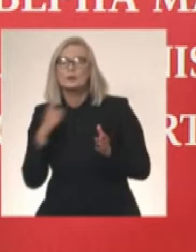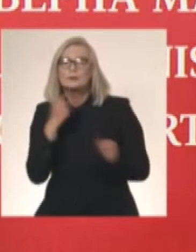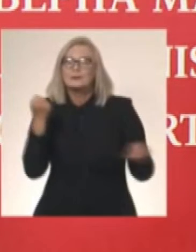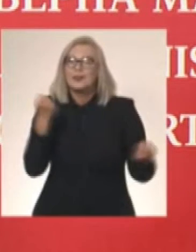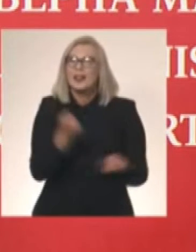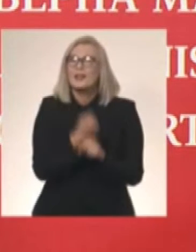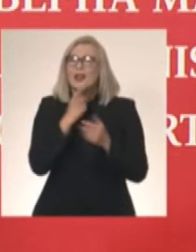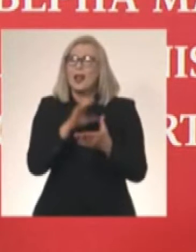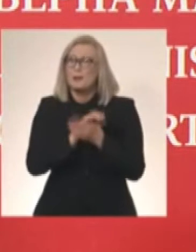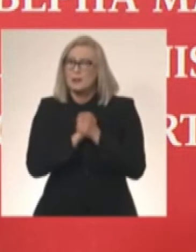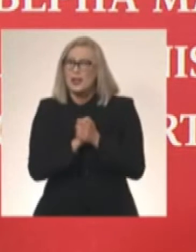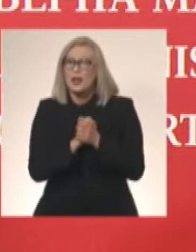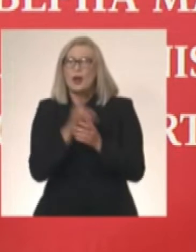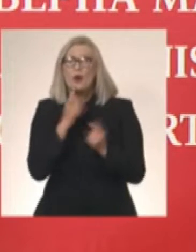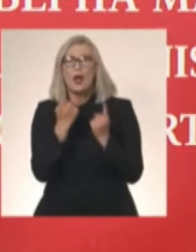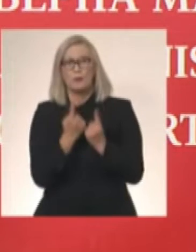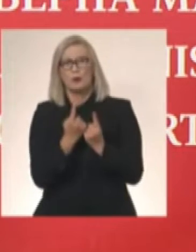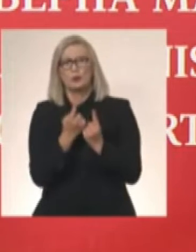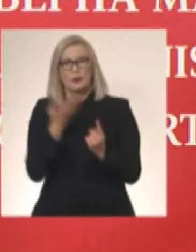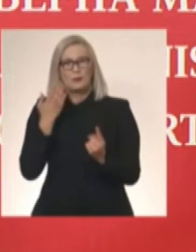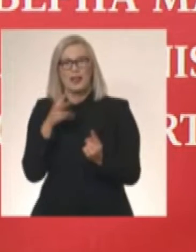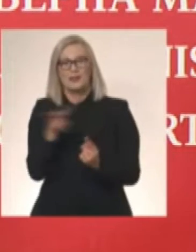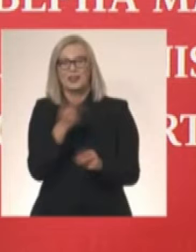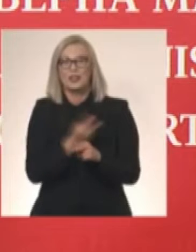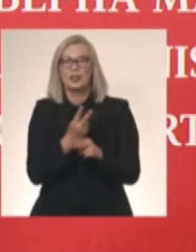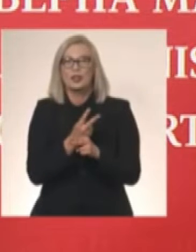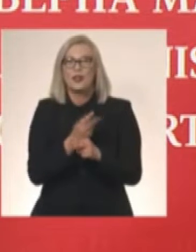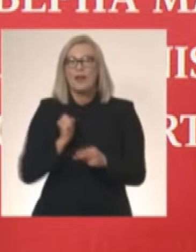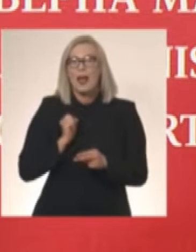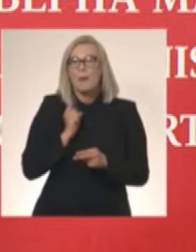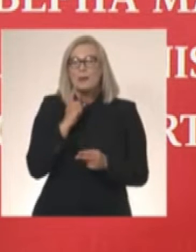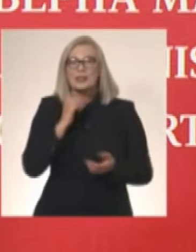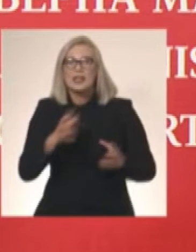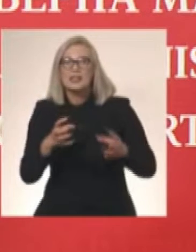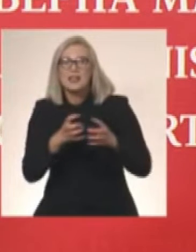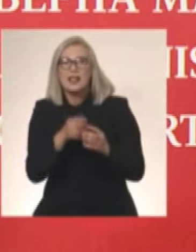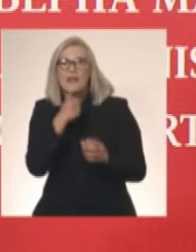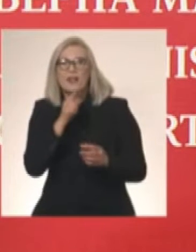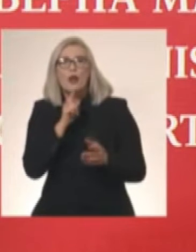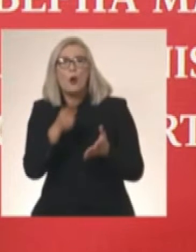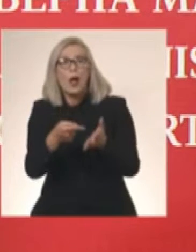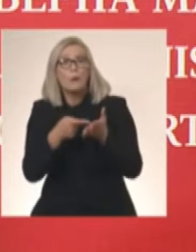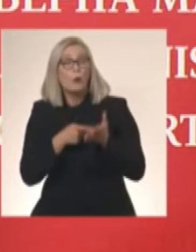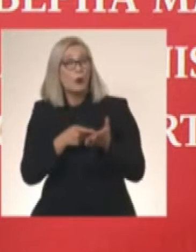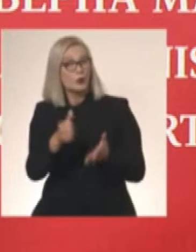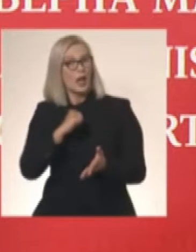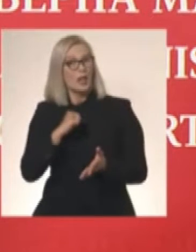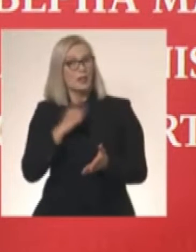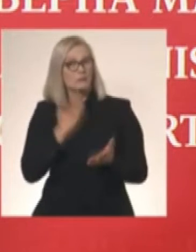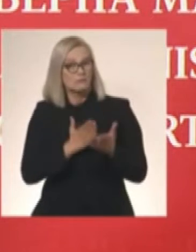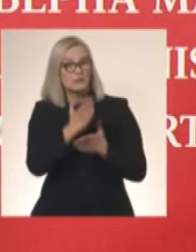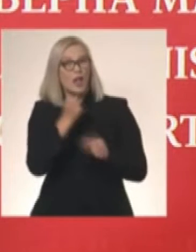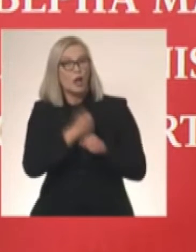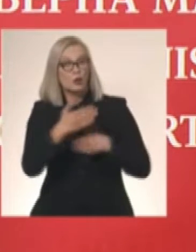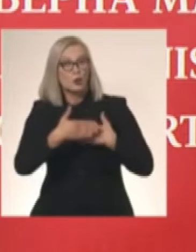e dyerve të hapura të NATO-s. Edhe si kryeministër gjatë vizitës sime në NATO, hapur e mbështeta nismën e Suedis dhe Finlandës